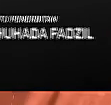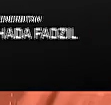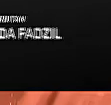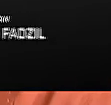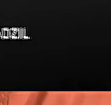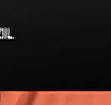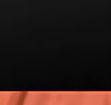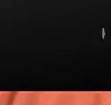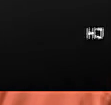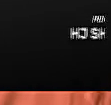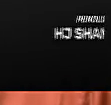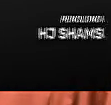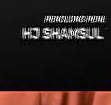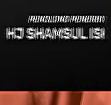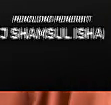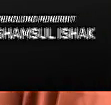hai hai